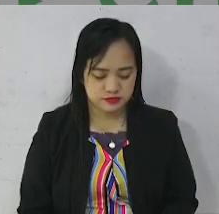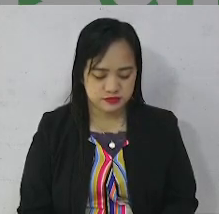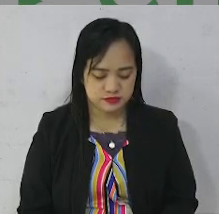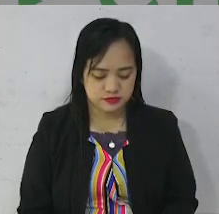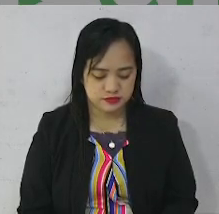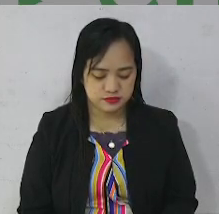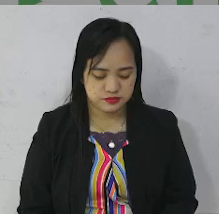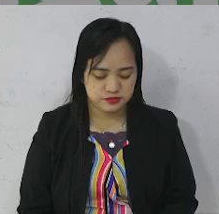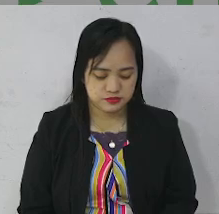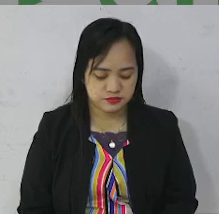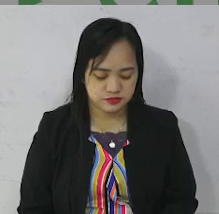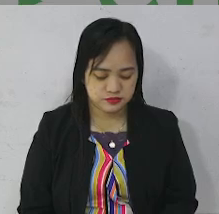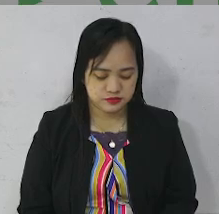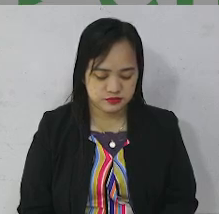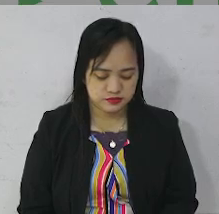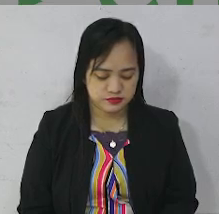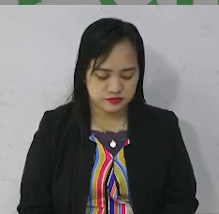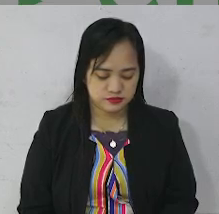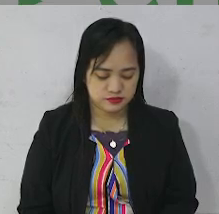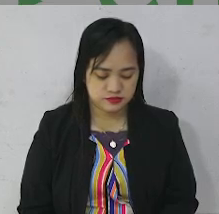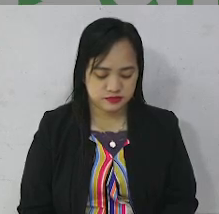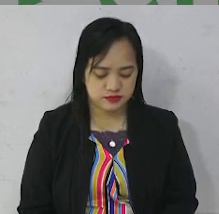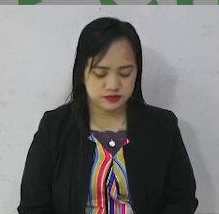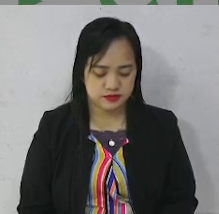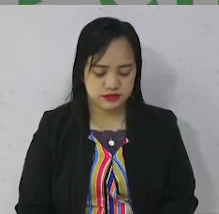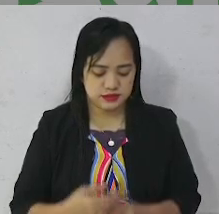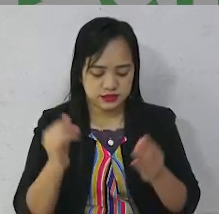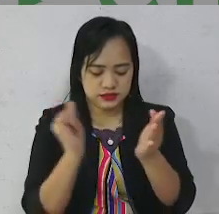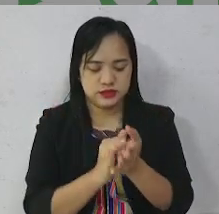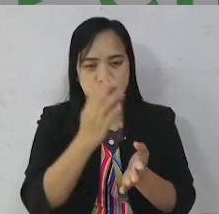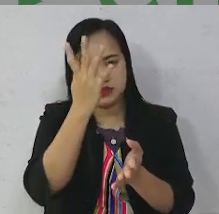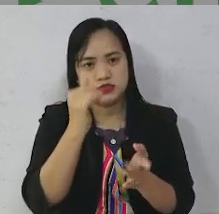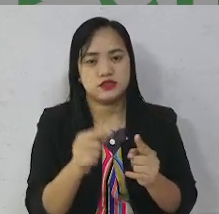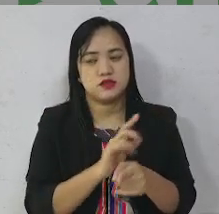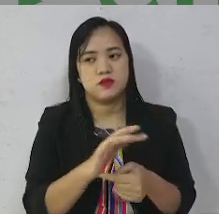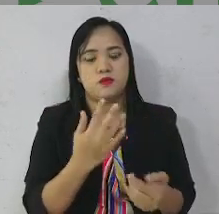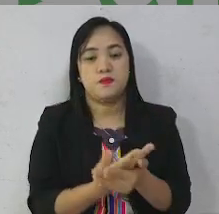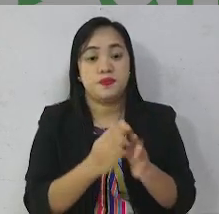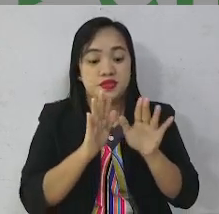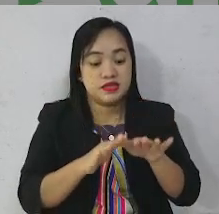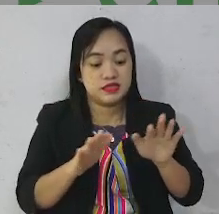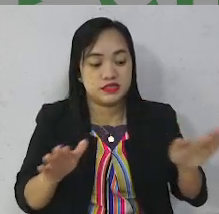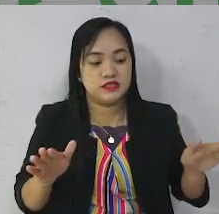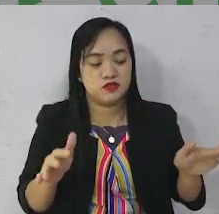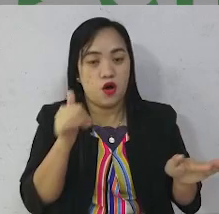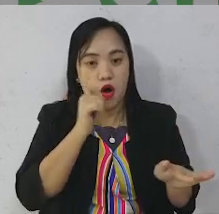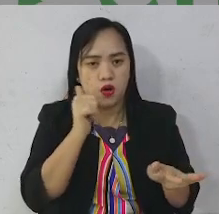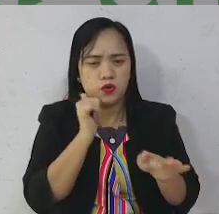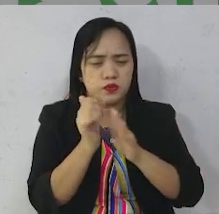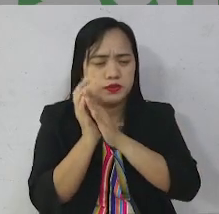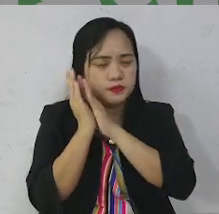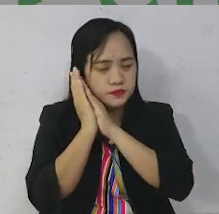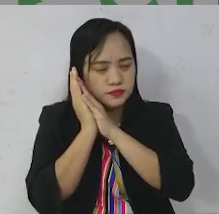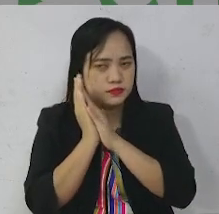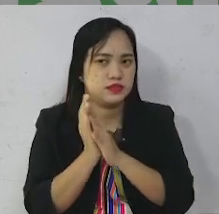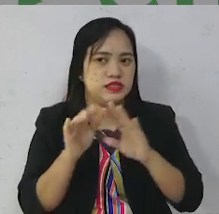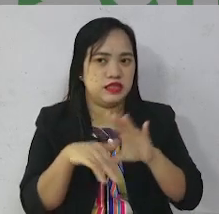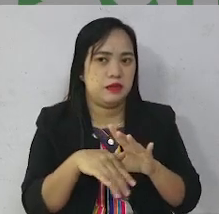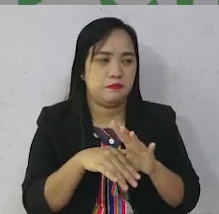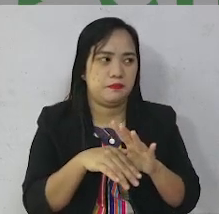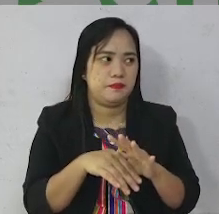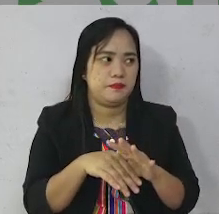talaga kinakailangan talagang matulog ung ba Kaya nga yung mga bata ay talagang pinapatulog ng tanghali yan Oo yung